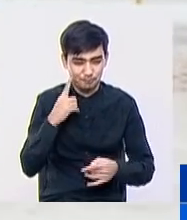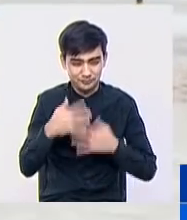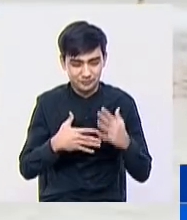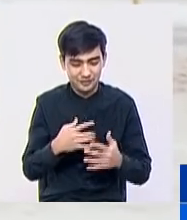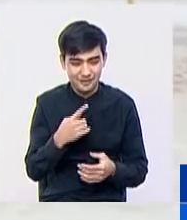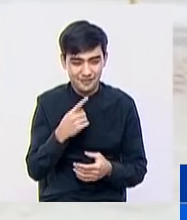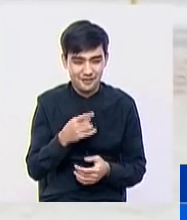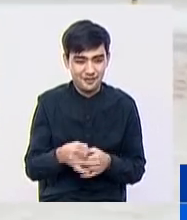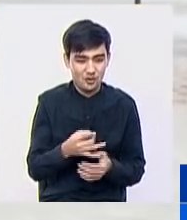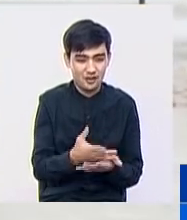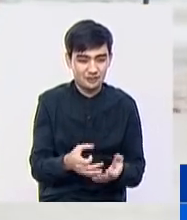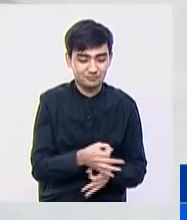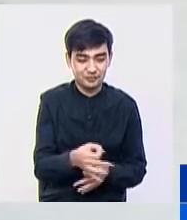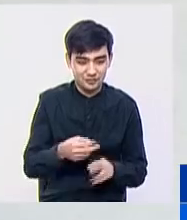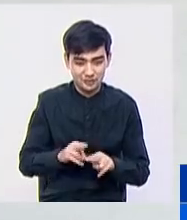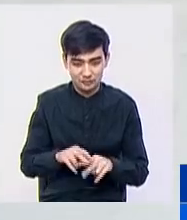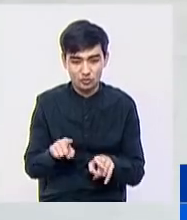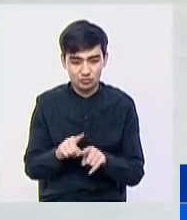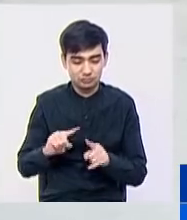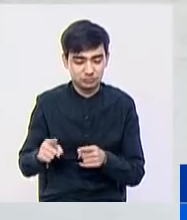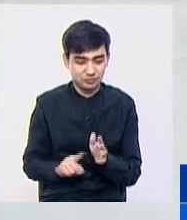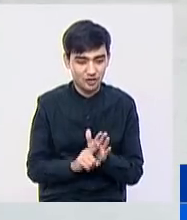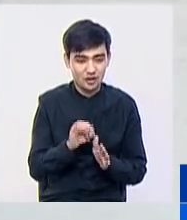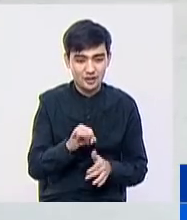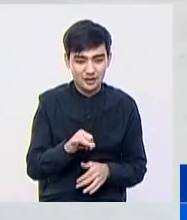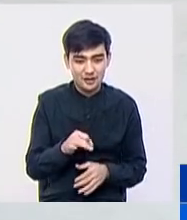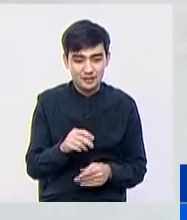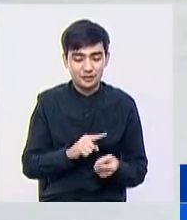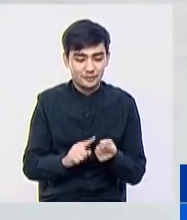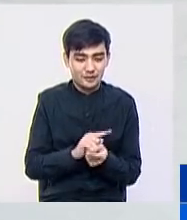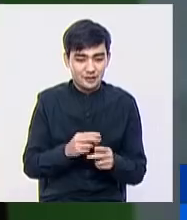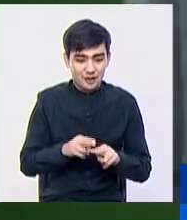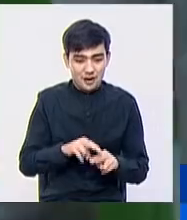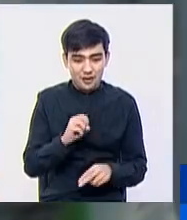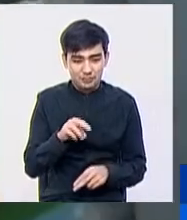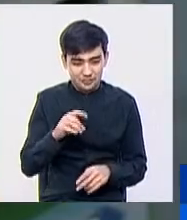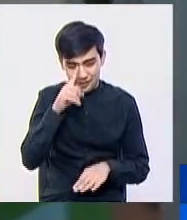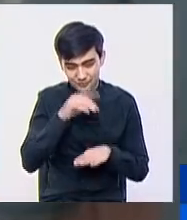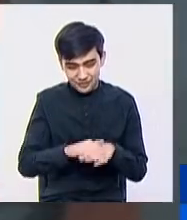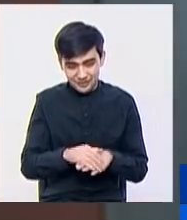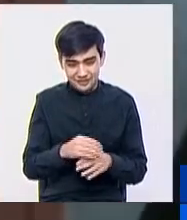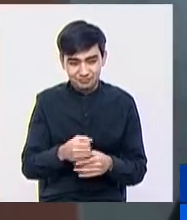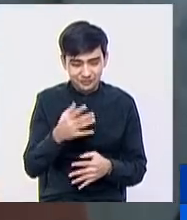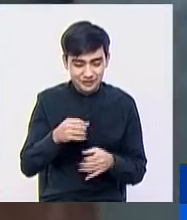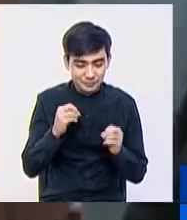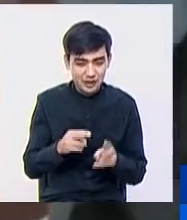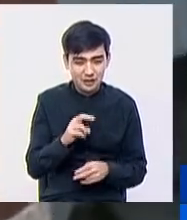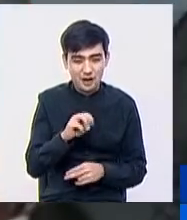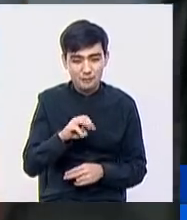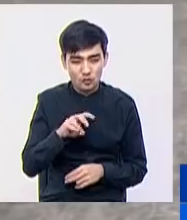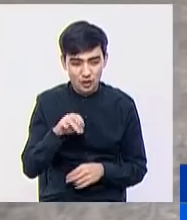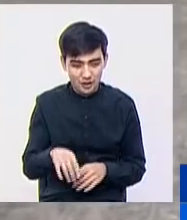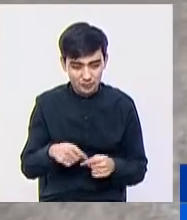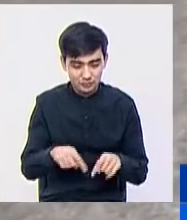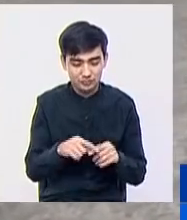в отдельных регионах, а также оперативно приступить к работам по восстановлению административных зданий, социальных, коммунальных объектов. Сегодня